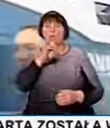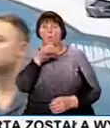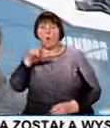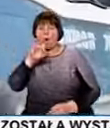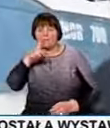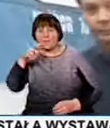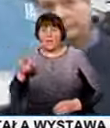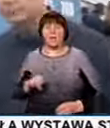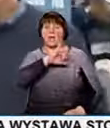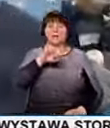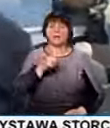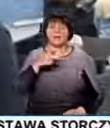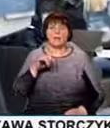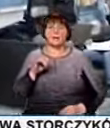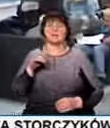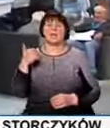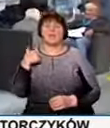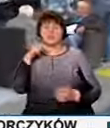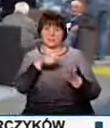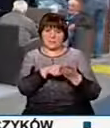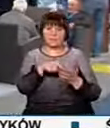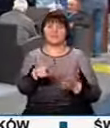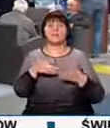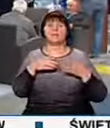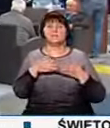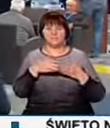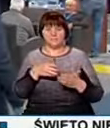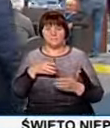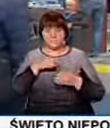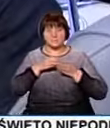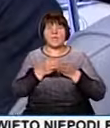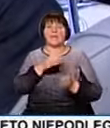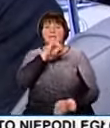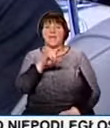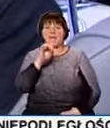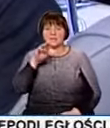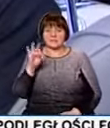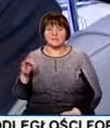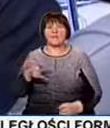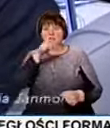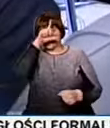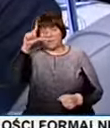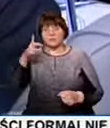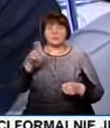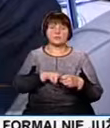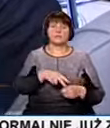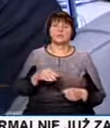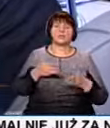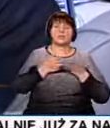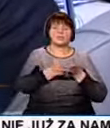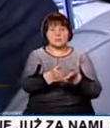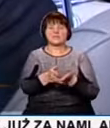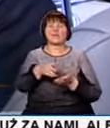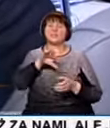łódź Janmor 700. To jest w zasadzie jacht dla ludzi, którzy już się napływali łódkami z